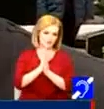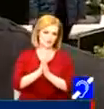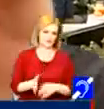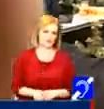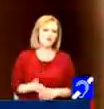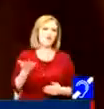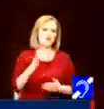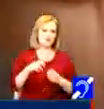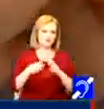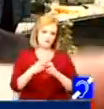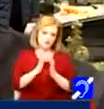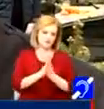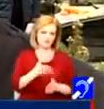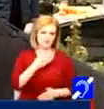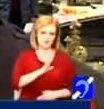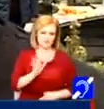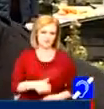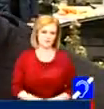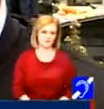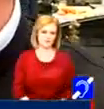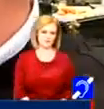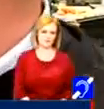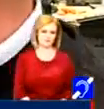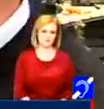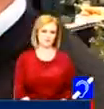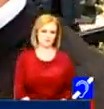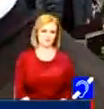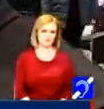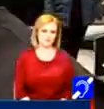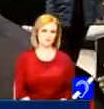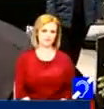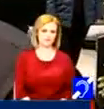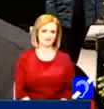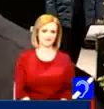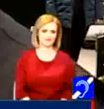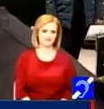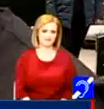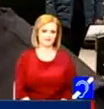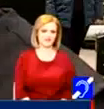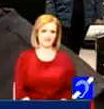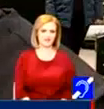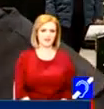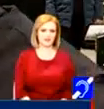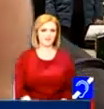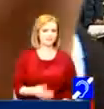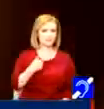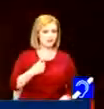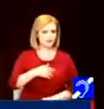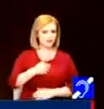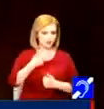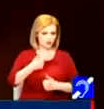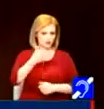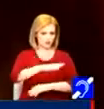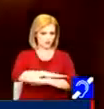Nu e problemă, să plăs bine cu mine. Dar luați mâna de pe cameră, vă rog frumos. Nu așa, vă rog. Noi nu am venit în locul prasic, noi am văzut că are